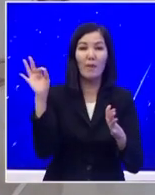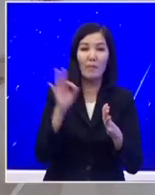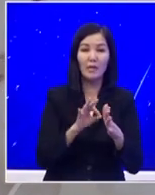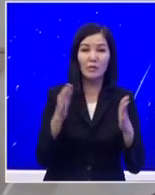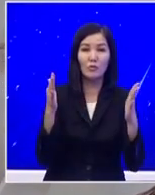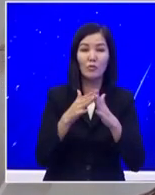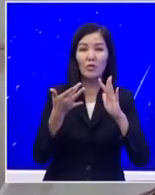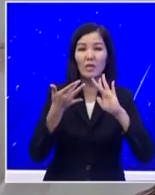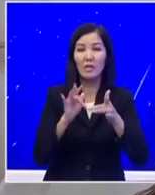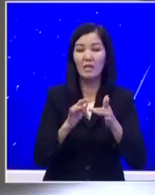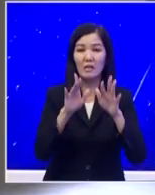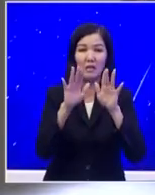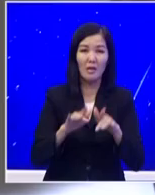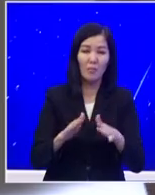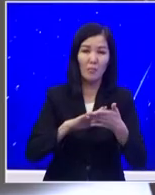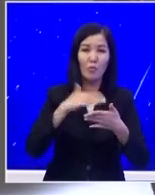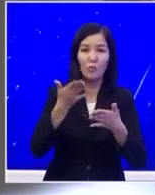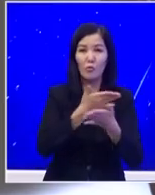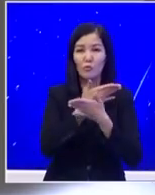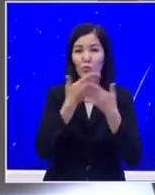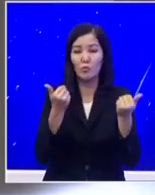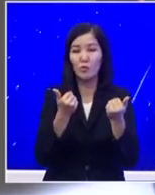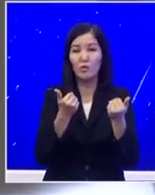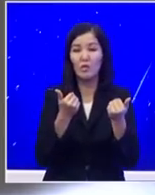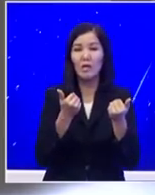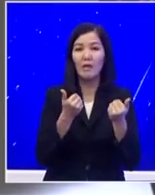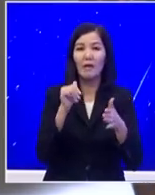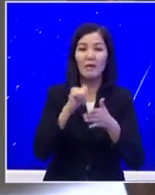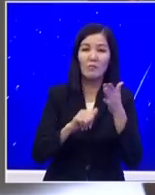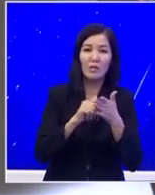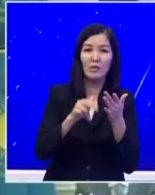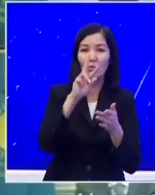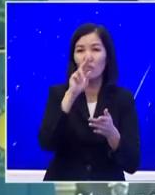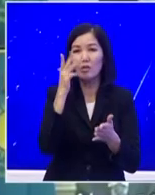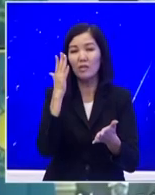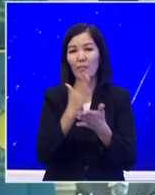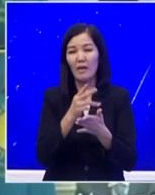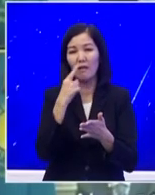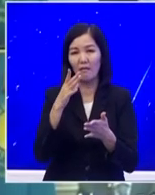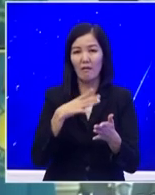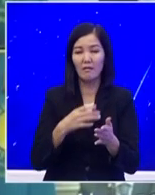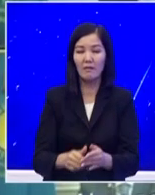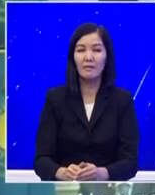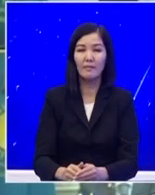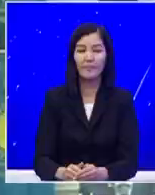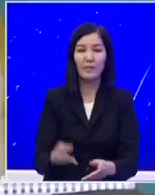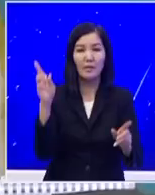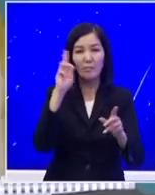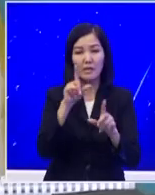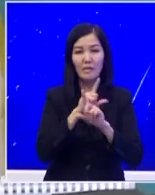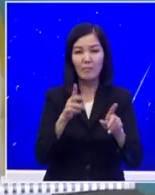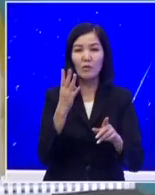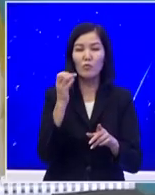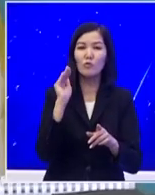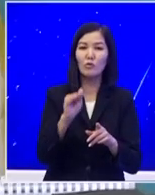үйінде интернет пен компьютер жоқтықтан тиімді оқыту жұмысын жүргізе алмаған. Мектептердің балансындағы 400